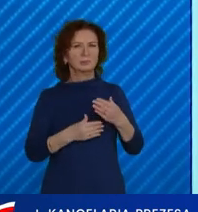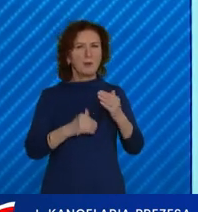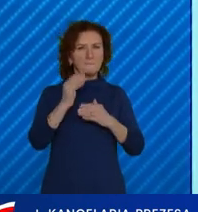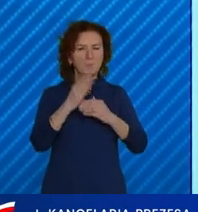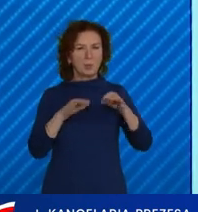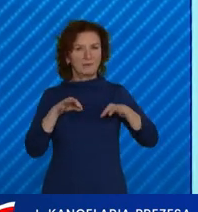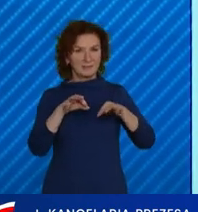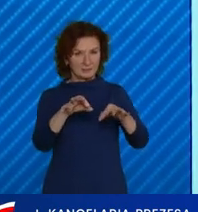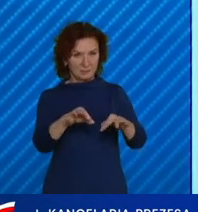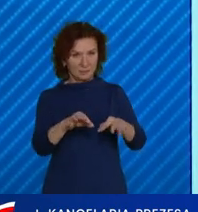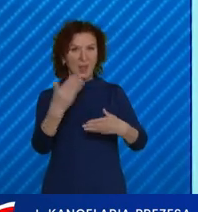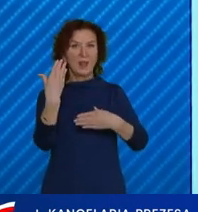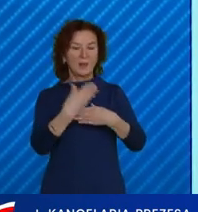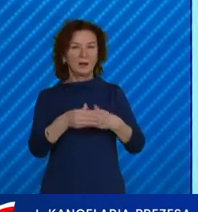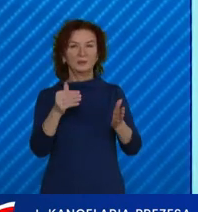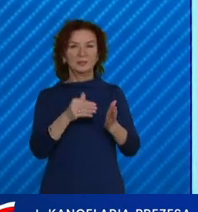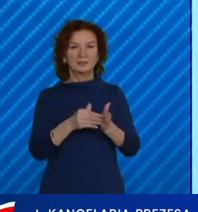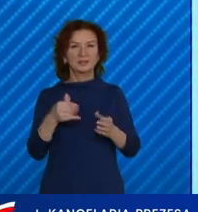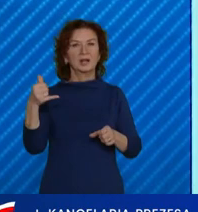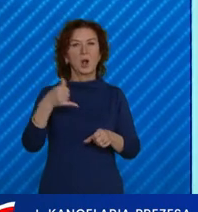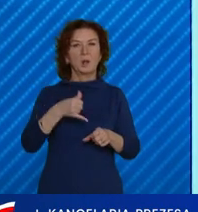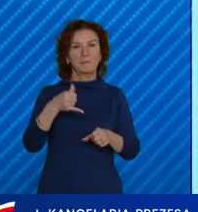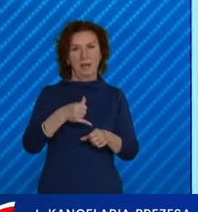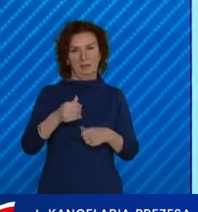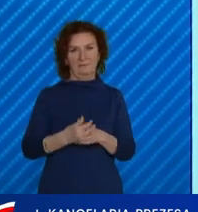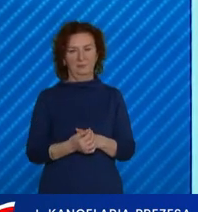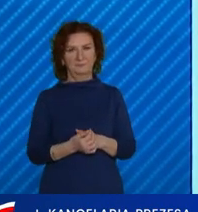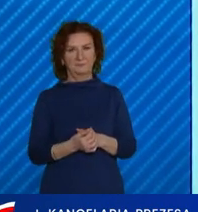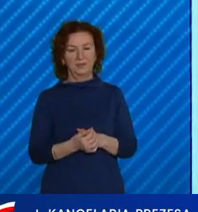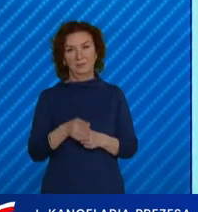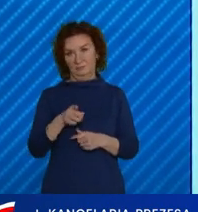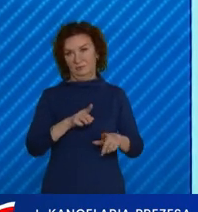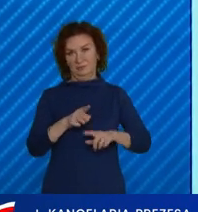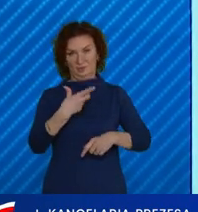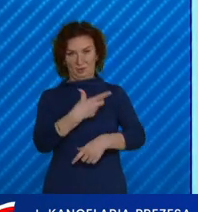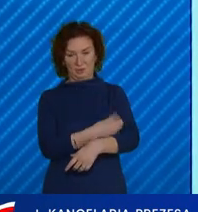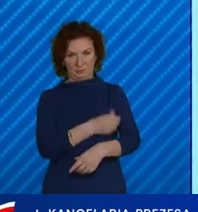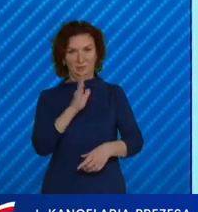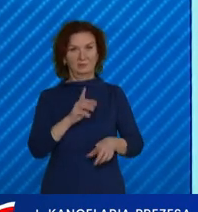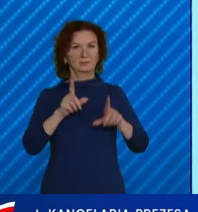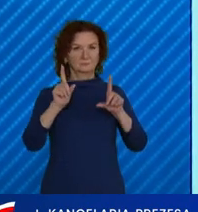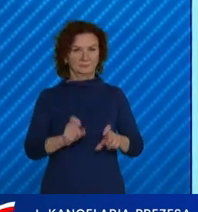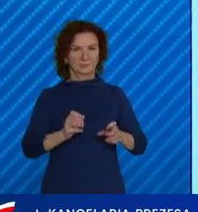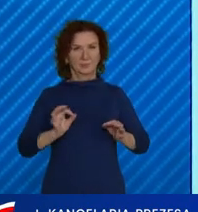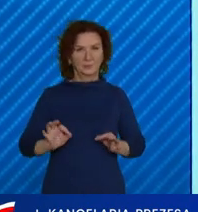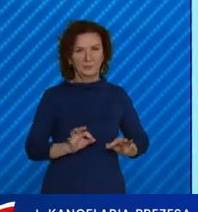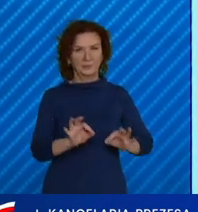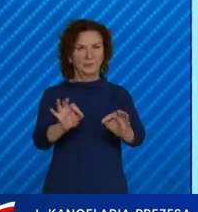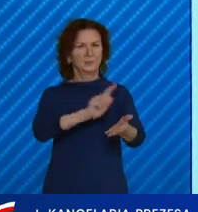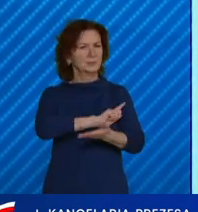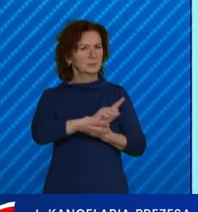różne wprowadzamy. Jak tylko pojawi się paliwo, czyli szczepionki, to ten samochód ruszy z bardzo